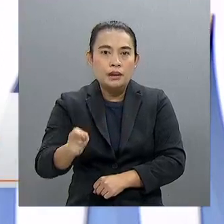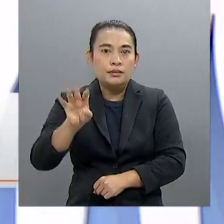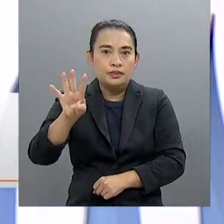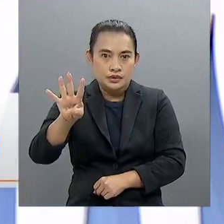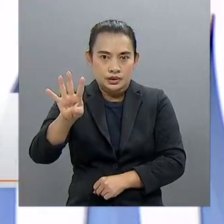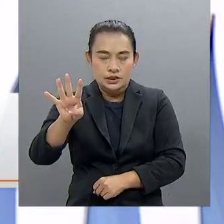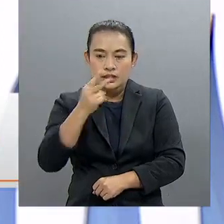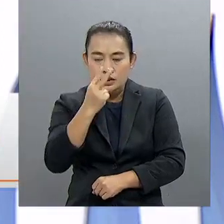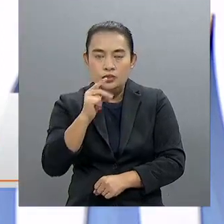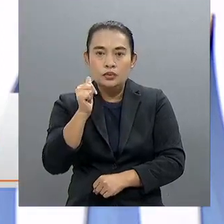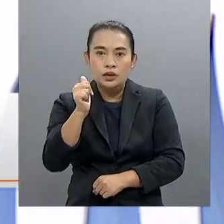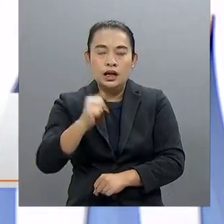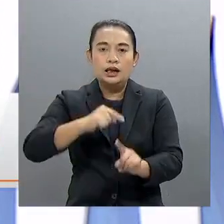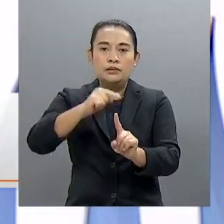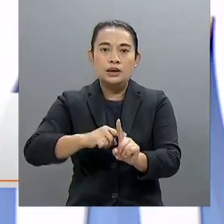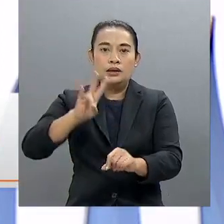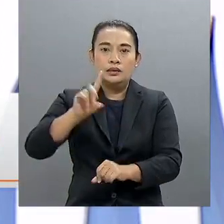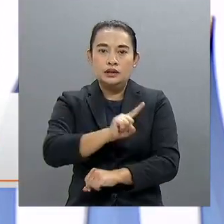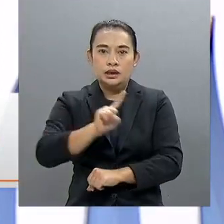เรียนสนุกนั่นเองนะคะซึ่งจะเริ่มออกอากาศวันแรกในวันที่1